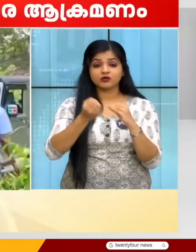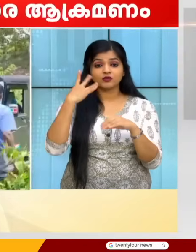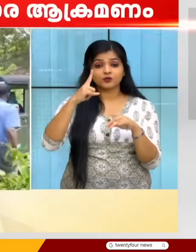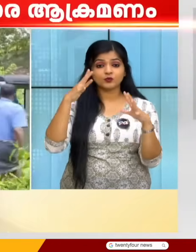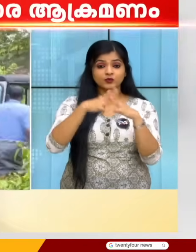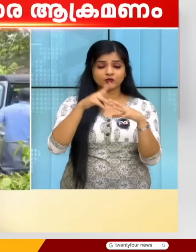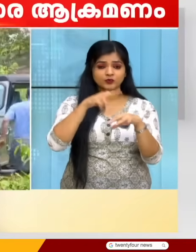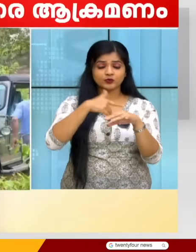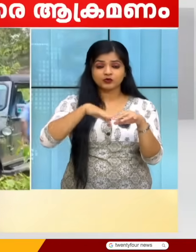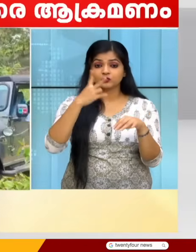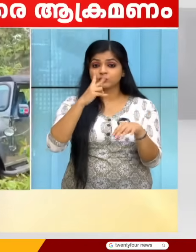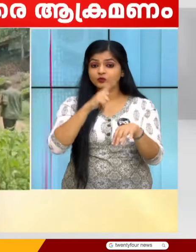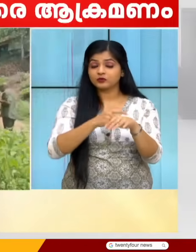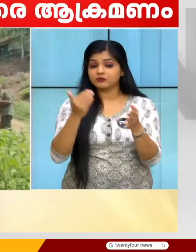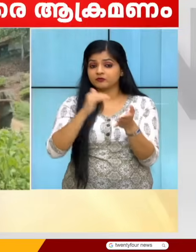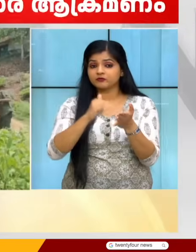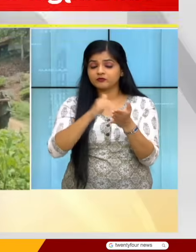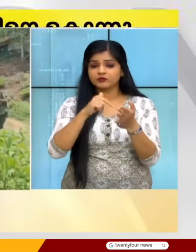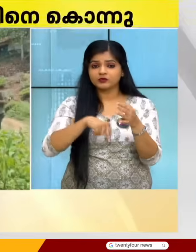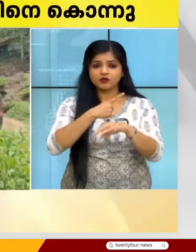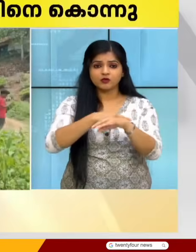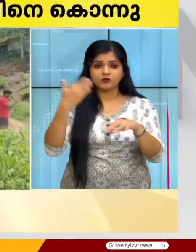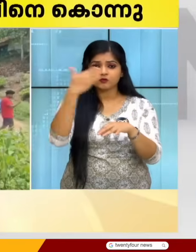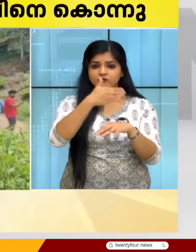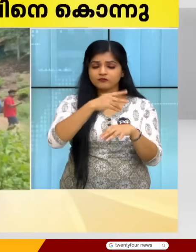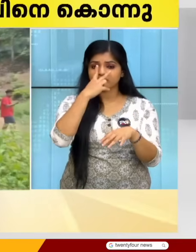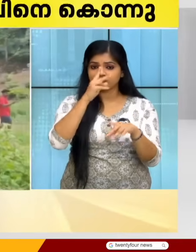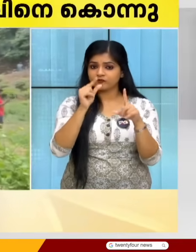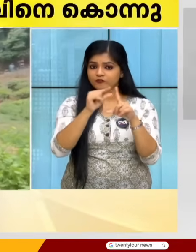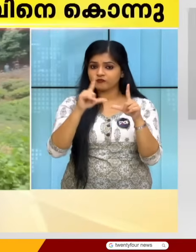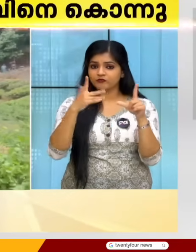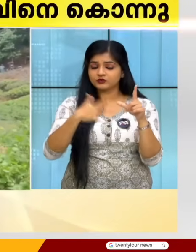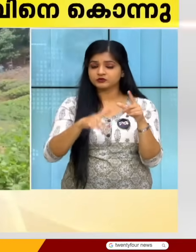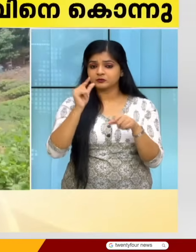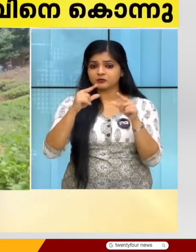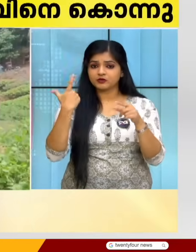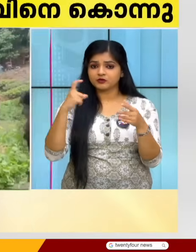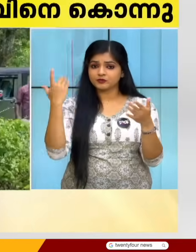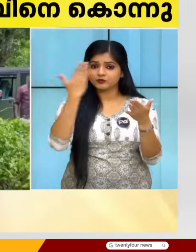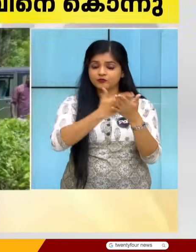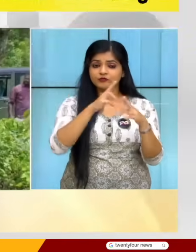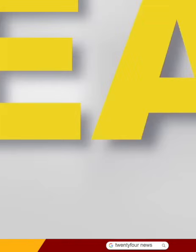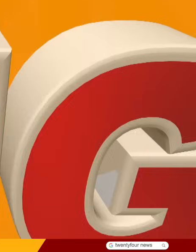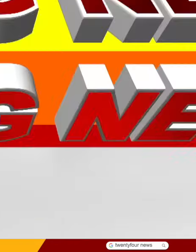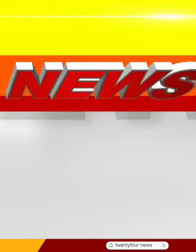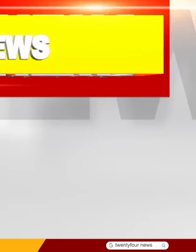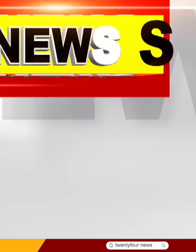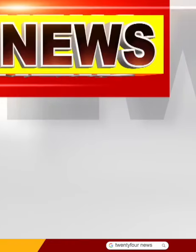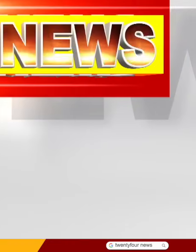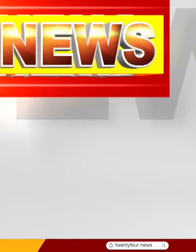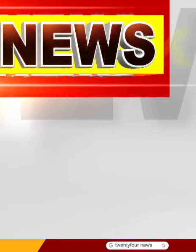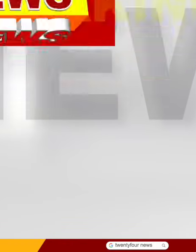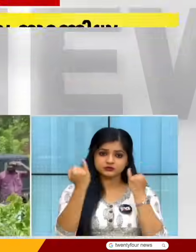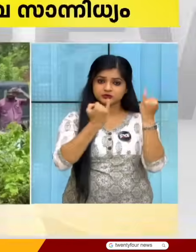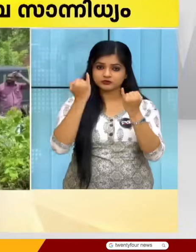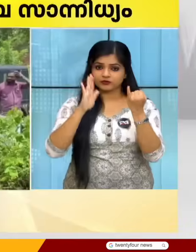തവണ ഈ പ്രദേശത്ത് കടുവയെ കണ്ടതായി വനംവകുപ്പ് ഉദ്യോഗസ്ഥരെ വിവരം അറിയിച്ചിരുന്നു. തുടർന്ന് വനംവകുപ്പ് ഉദ്യോഗസ്ഥർ പ്രദേശത്ത് തെരച്ചിൽ നടത്തുകയും ചെയ്തിരുന്നതാണ്.